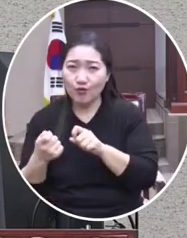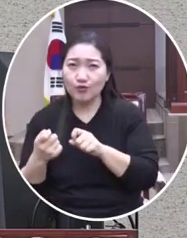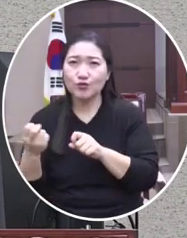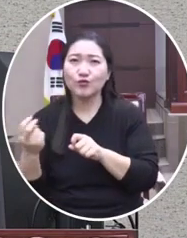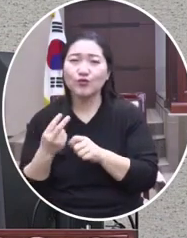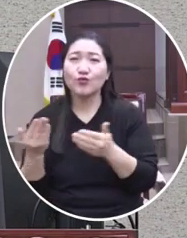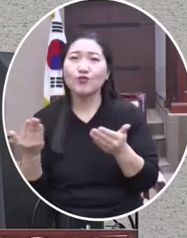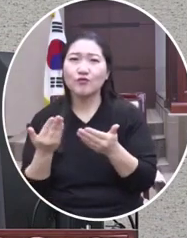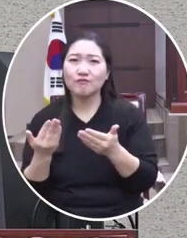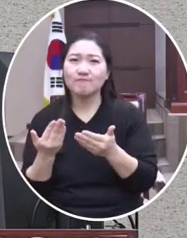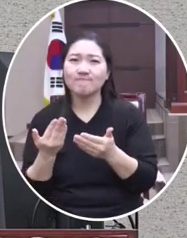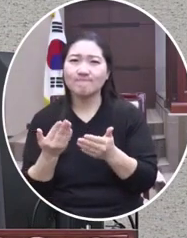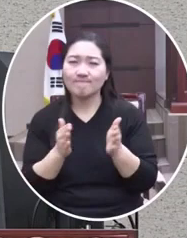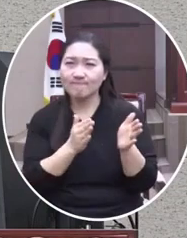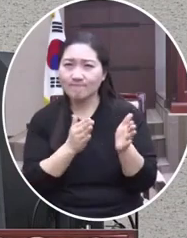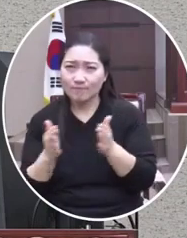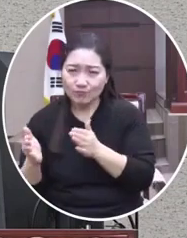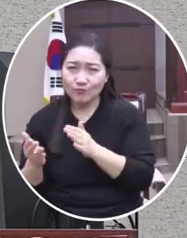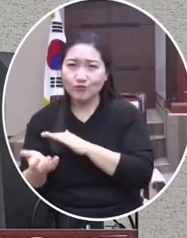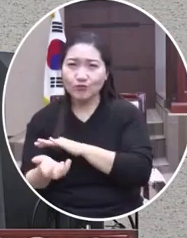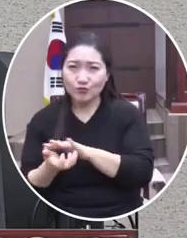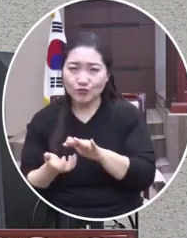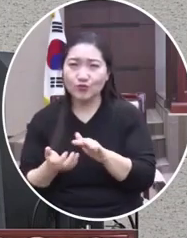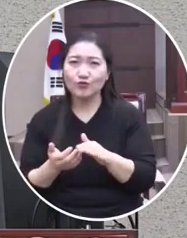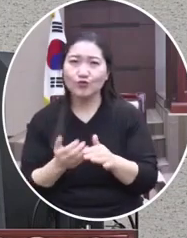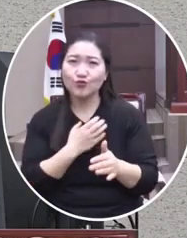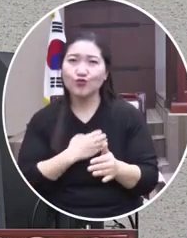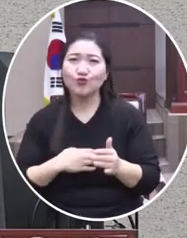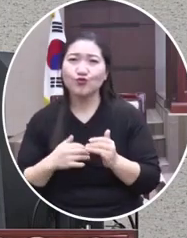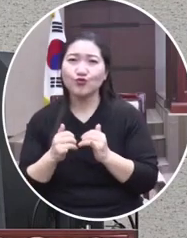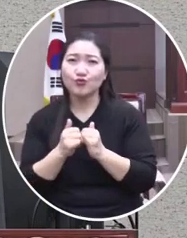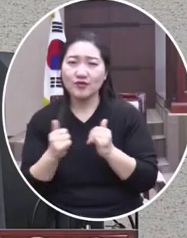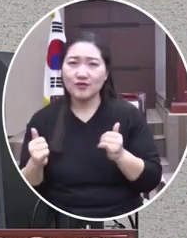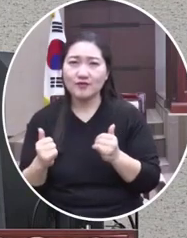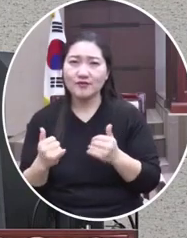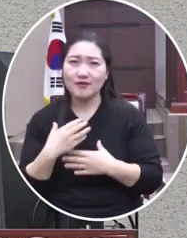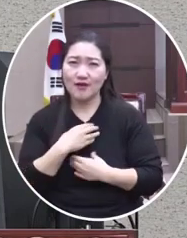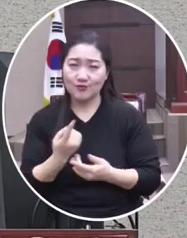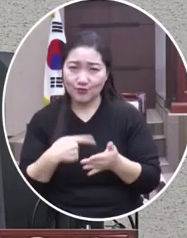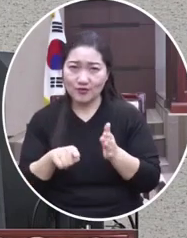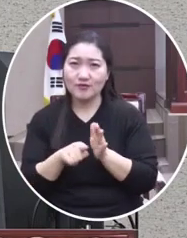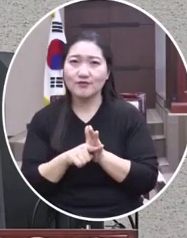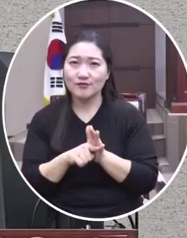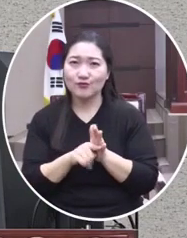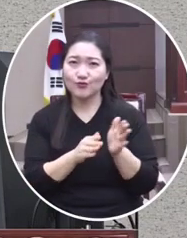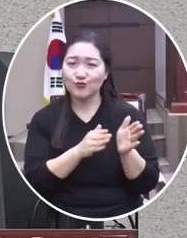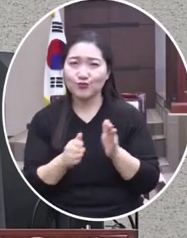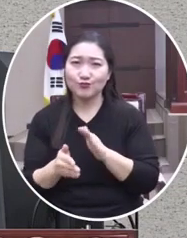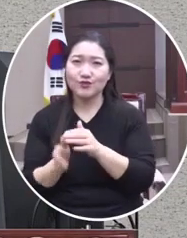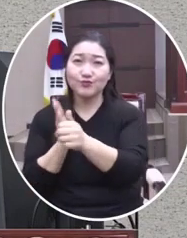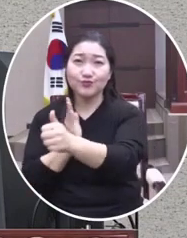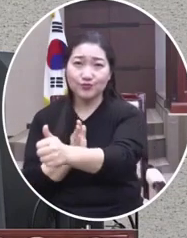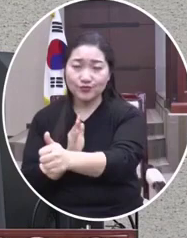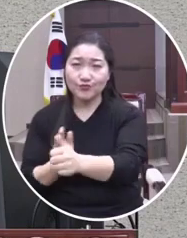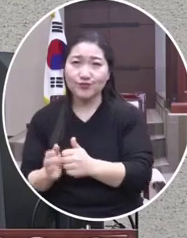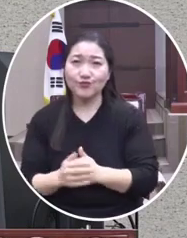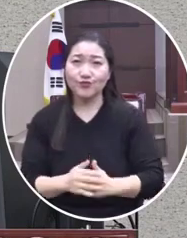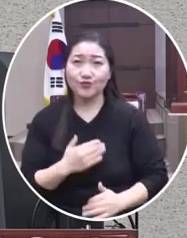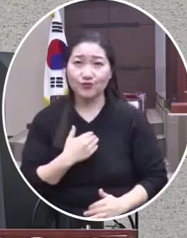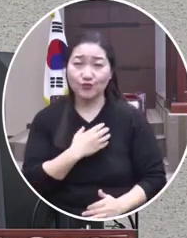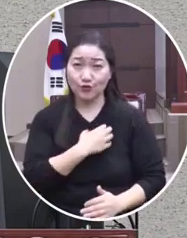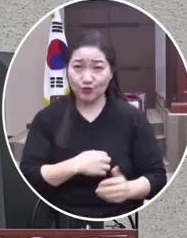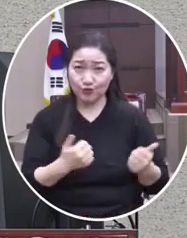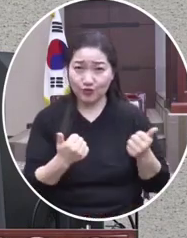빈틈없이 대비하여 국민의 안전을 위하여 최선을 다해 주시기 바랍니다 우리 의원는